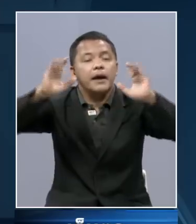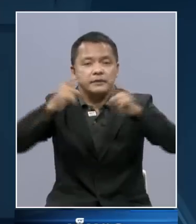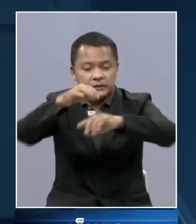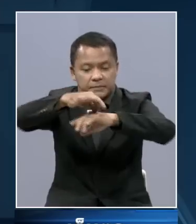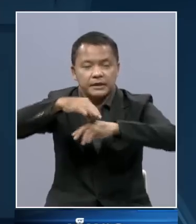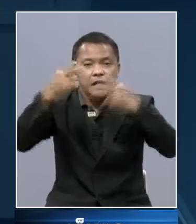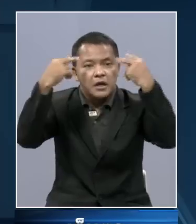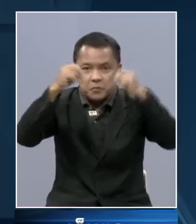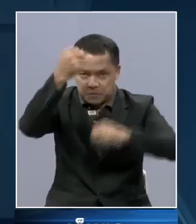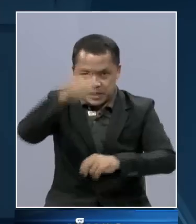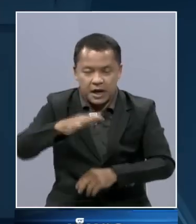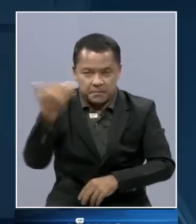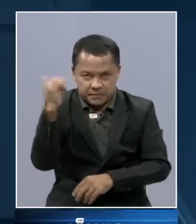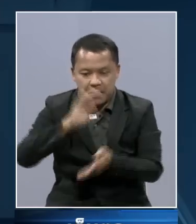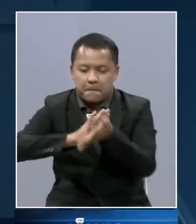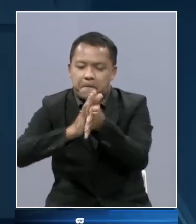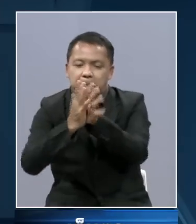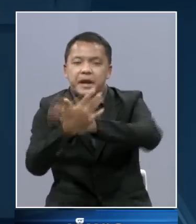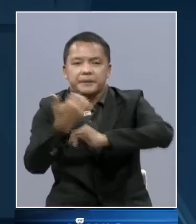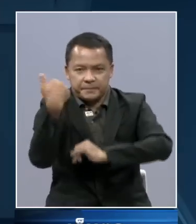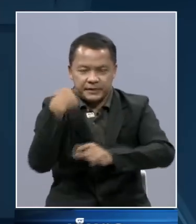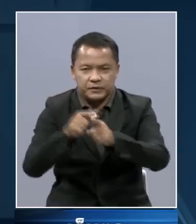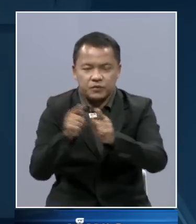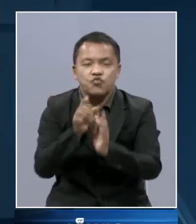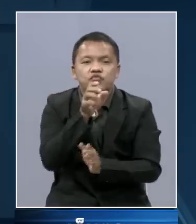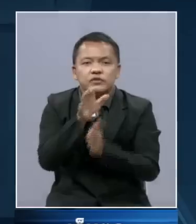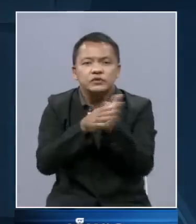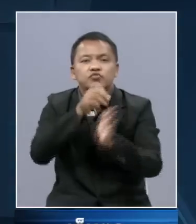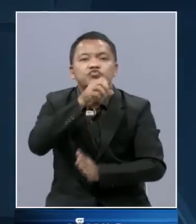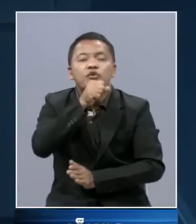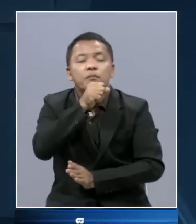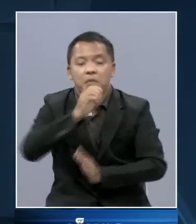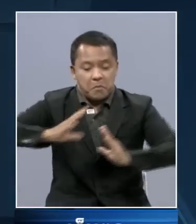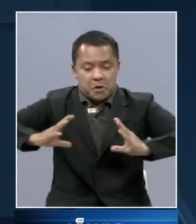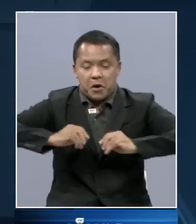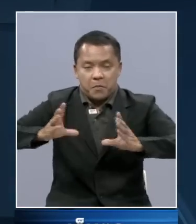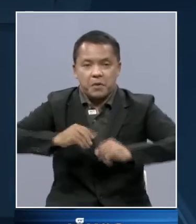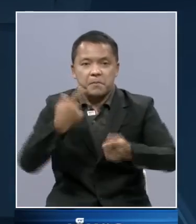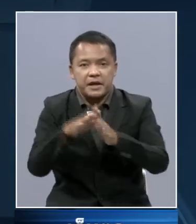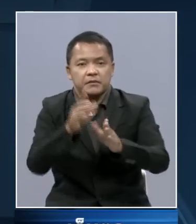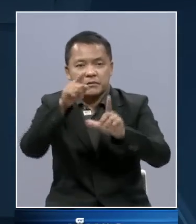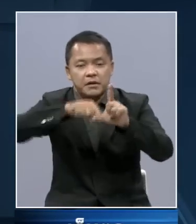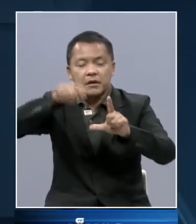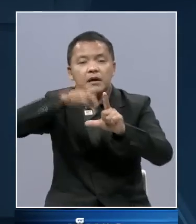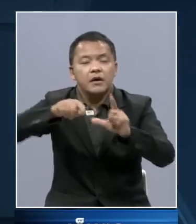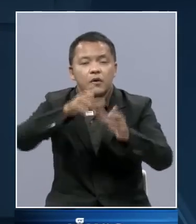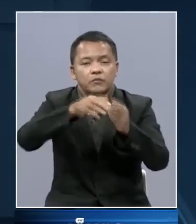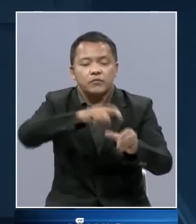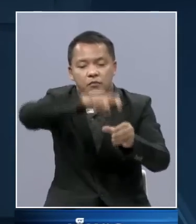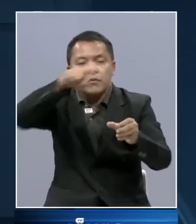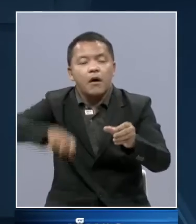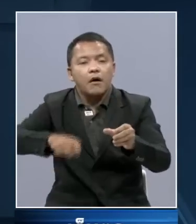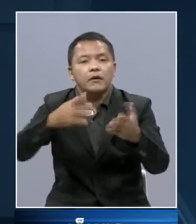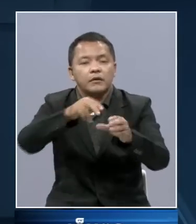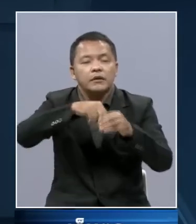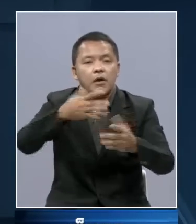ำแหน่งนายกก็ได้จุดพลิกผันก็อยู่ที่ด้อมส้มนี่แหละครับหากไม่ยอมอาจกดดันให้ก้าวไกลถอนตัวไปเป็นฝ่ายค้านแล้